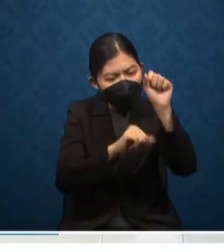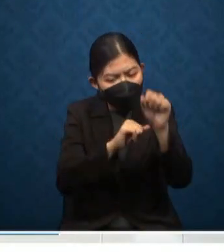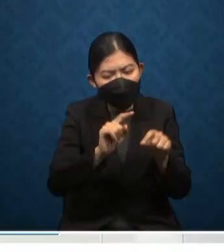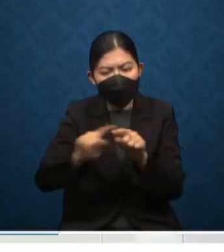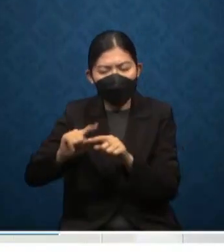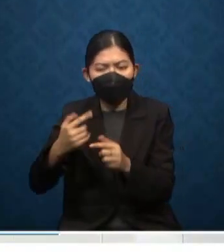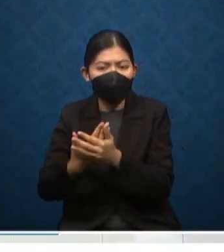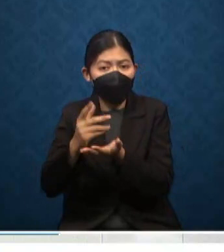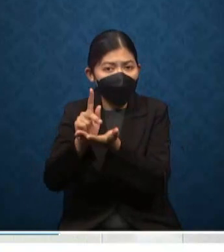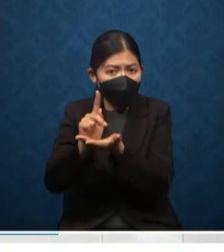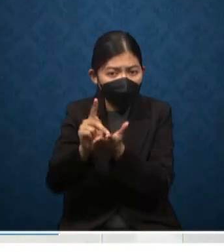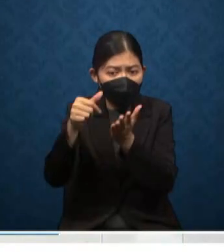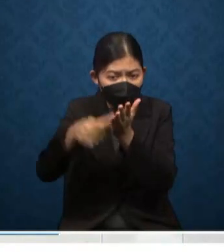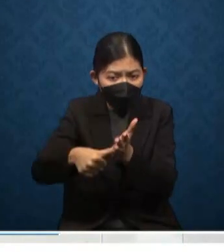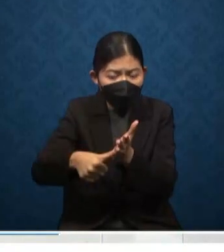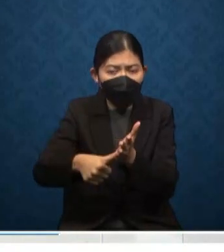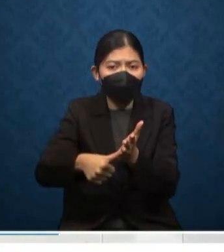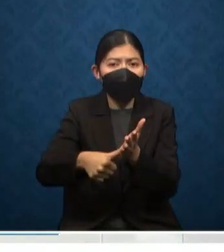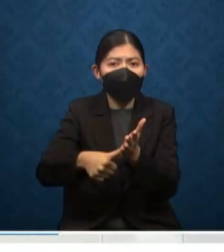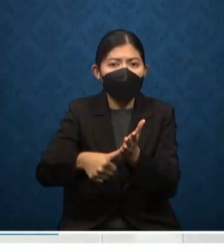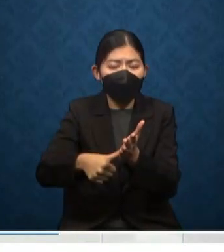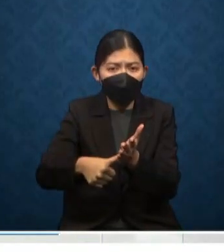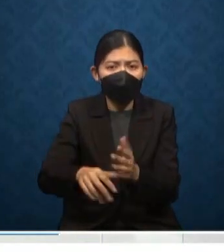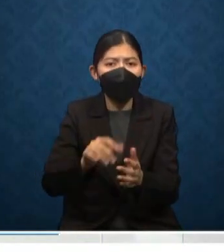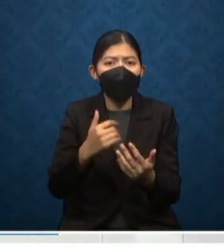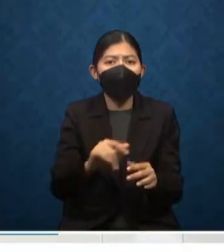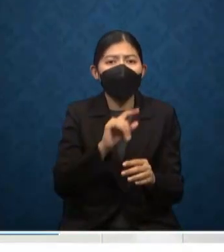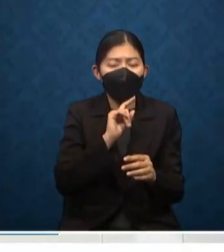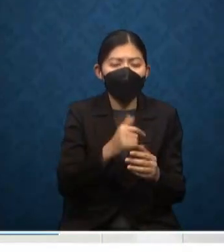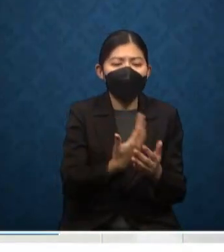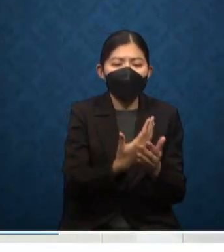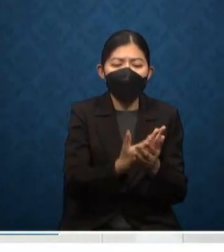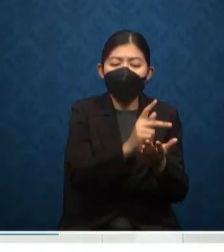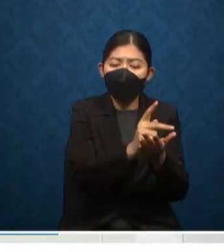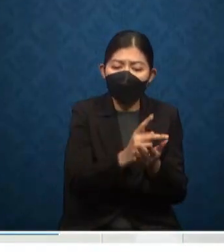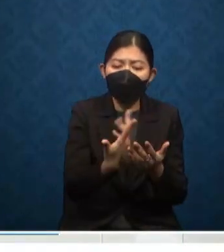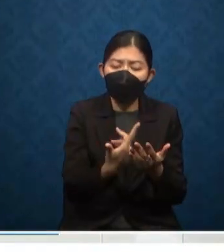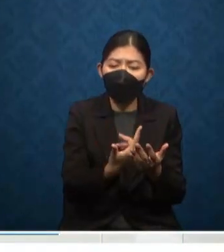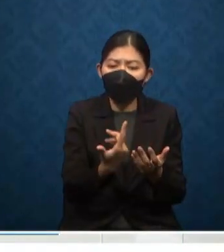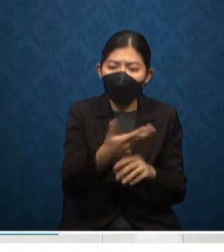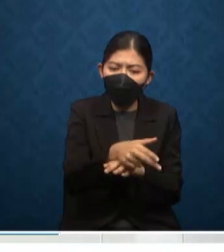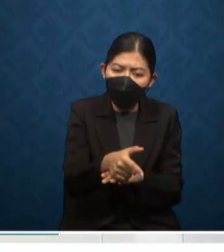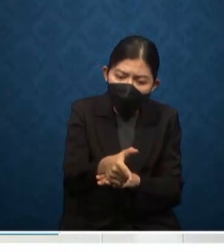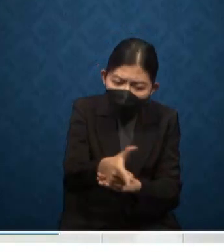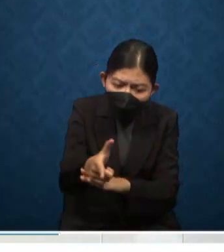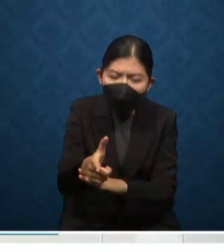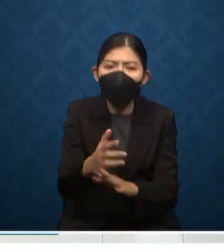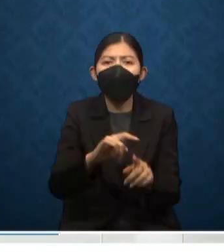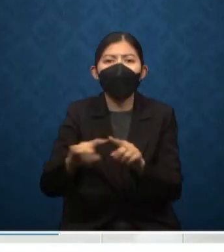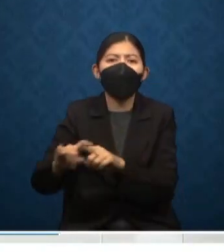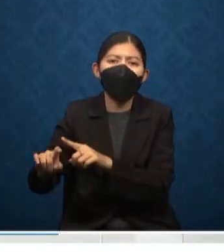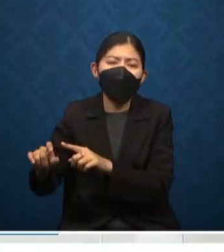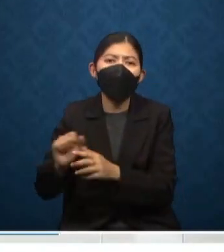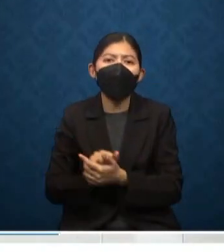เชื่อเพื่อช่วยให้เกษตรกรสามารถที่ท่านกรุณาเอ่ยถึงในเรื่องของสินเชื่อสำหรับลด ตัดอ้อยนะครับหรือเครื่องสางใบต่